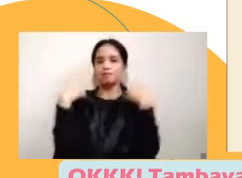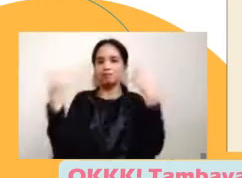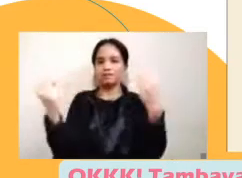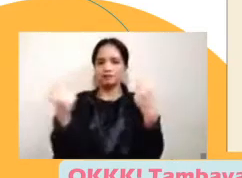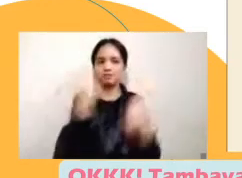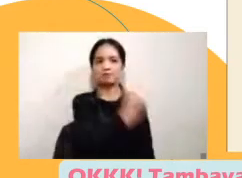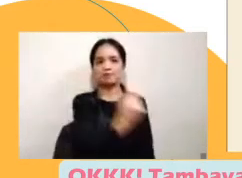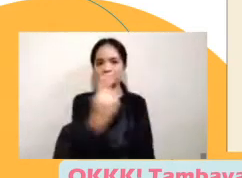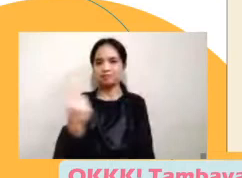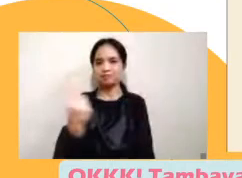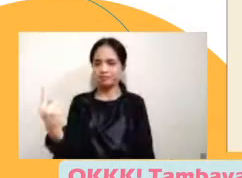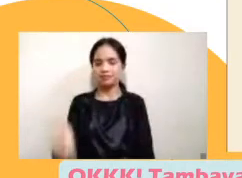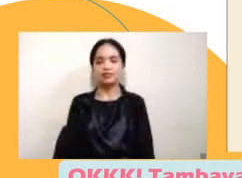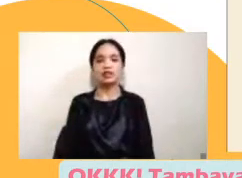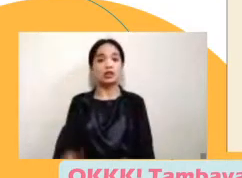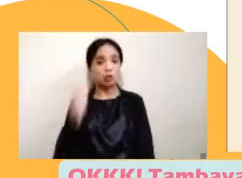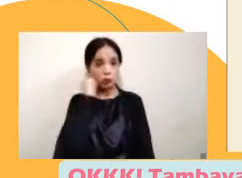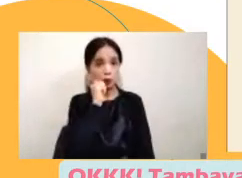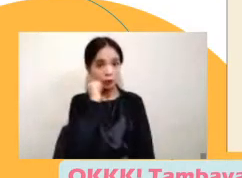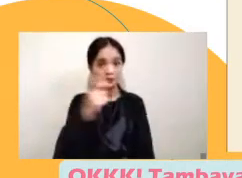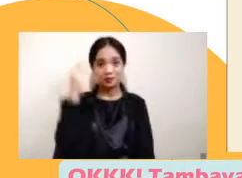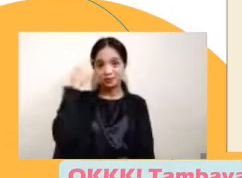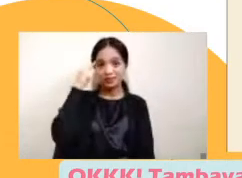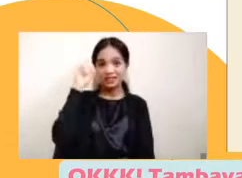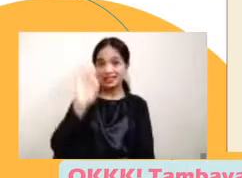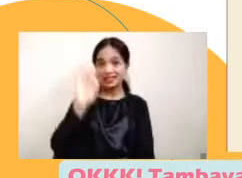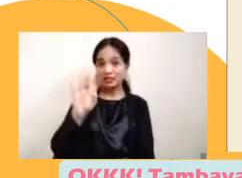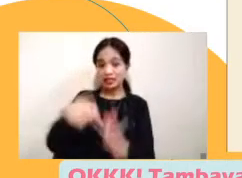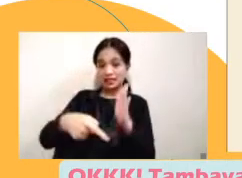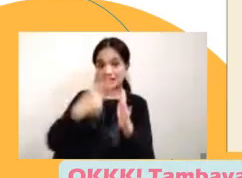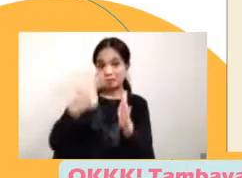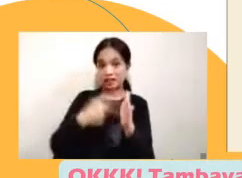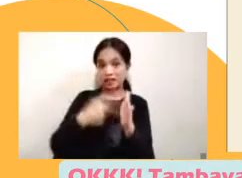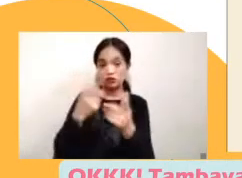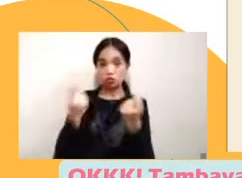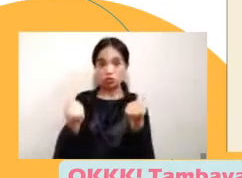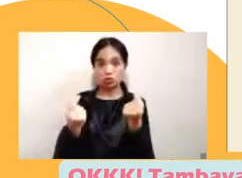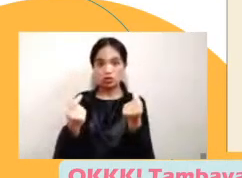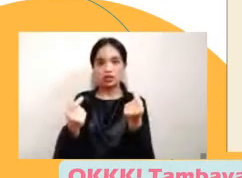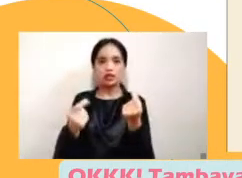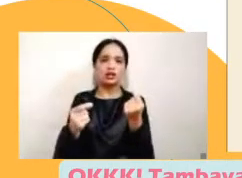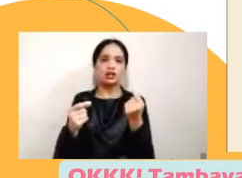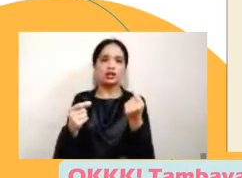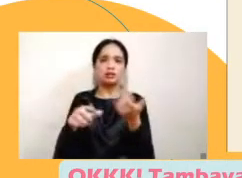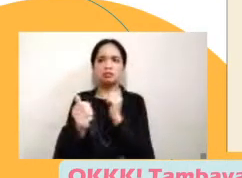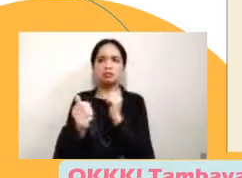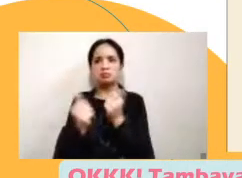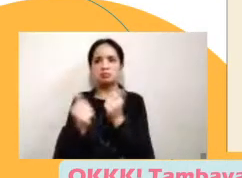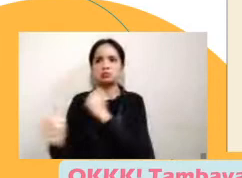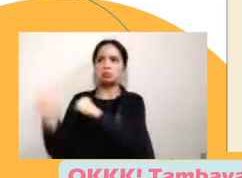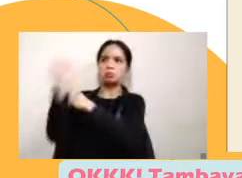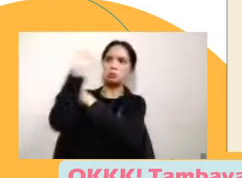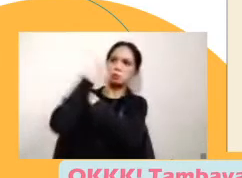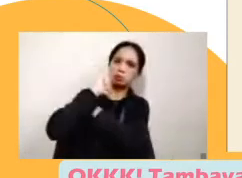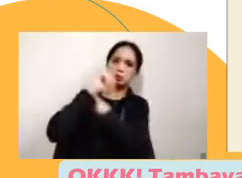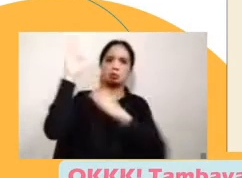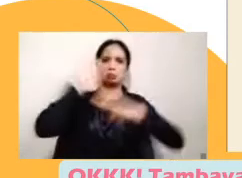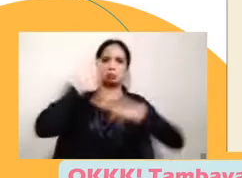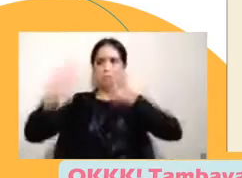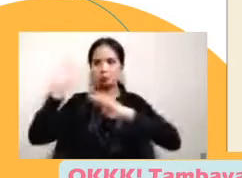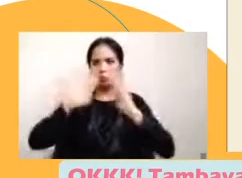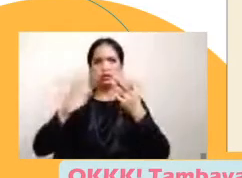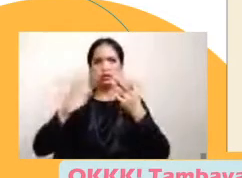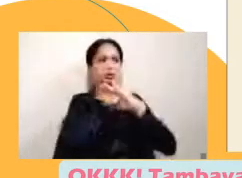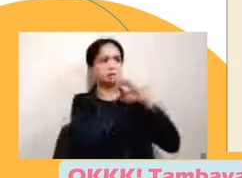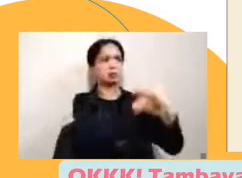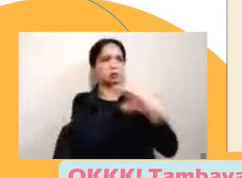isa. Laging isipin na kung minsan iyuyuko tayo ng mga pagsubok at hahamakin ng mga balakid,